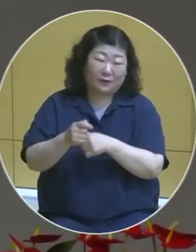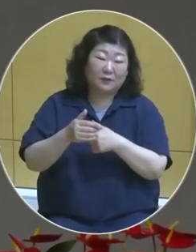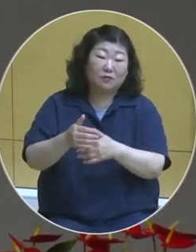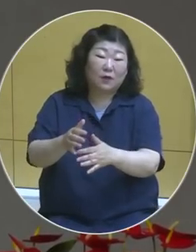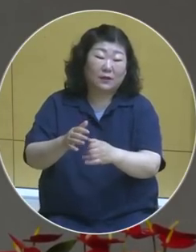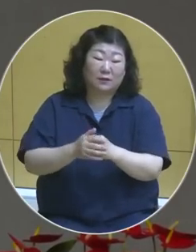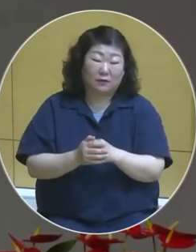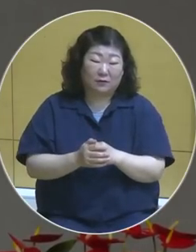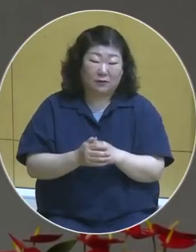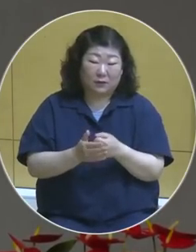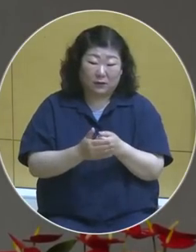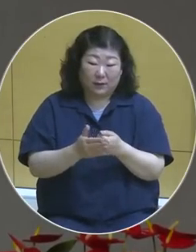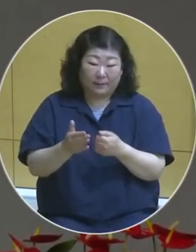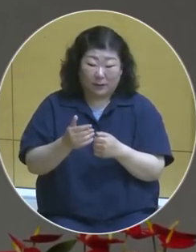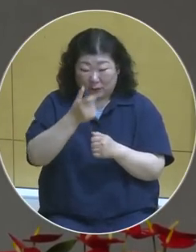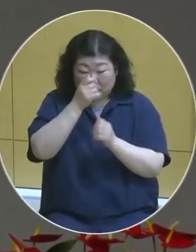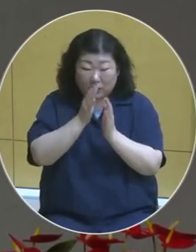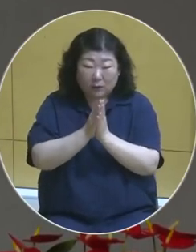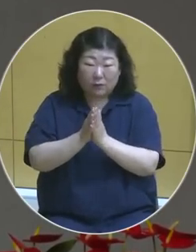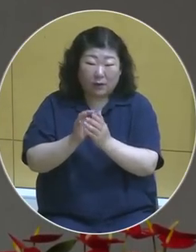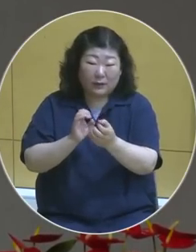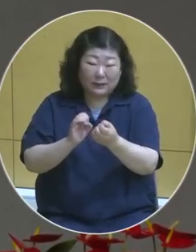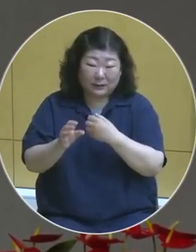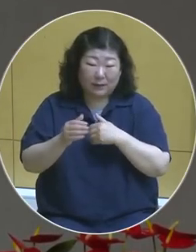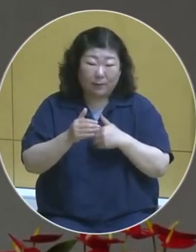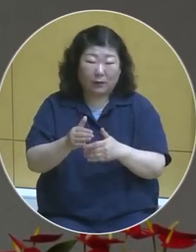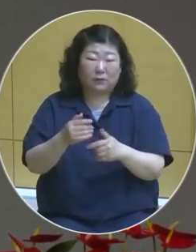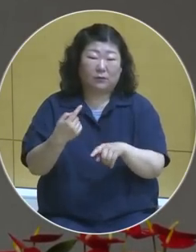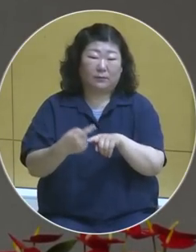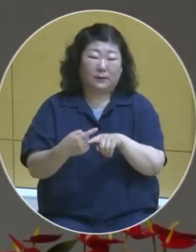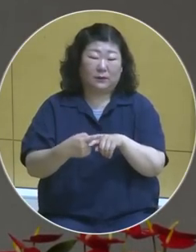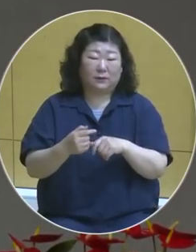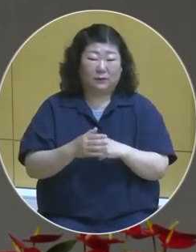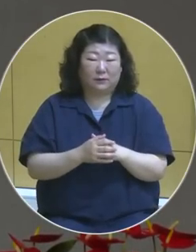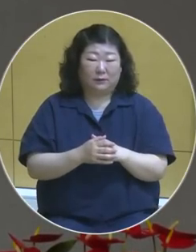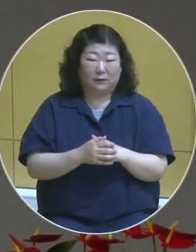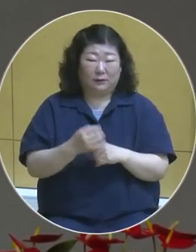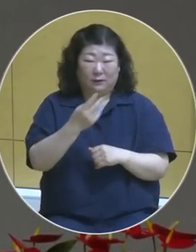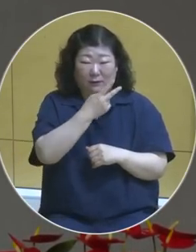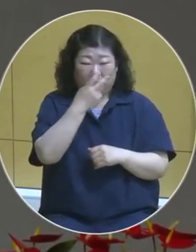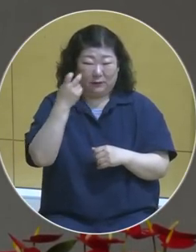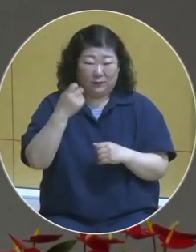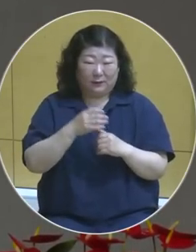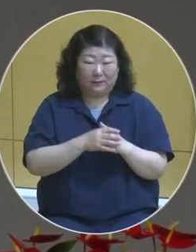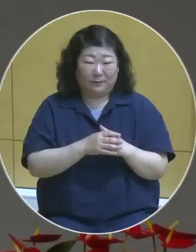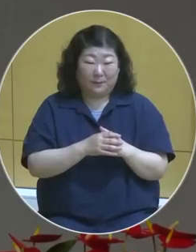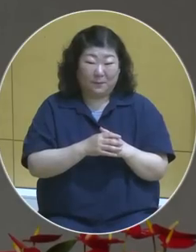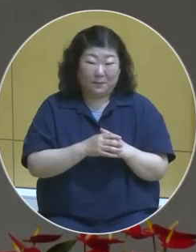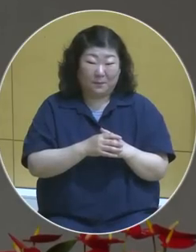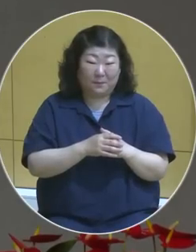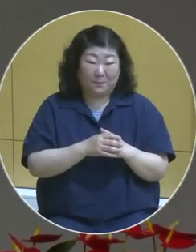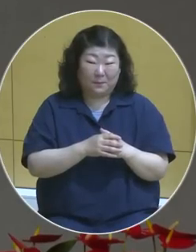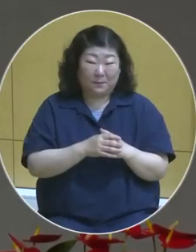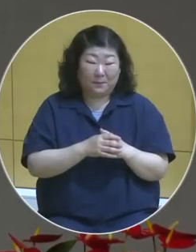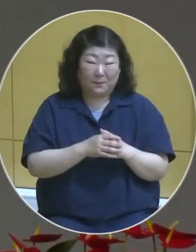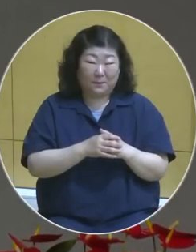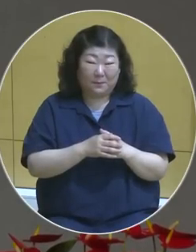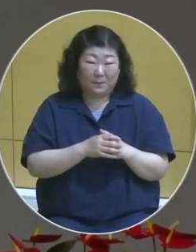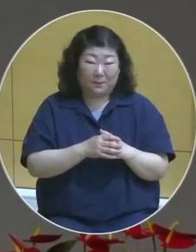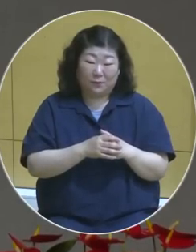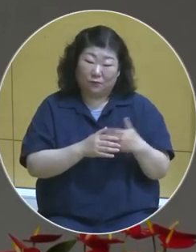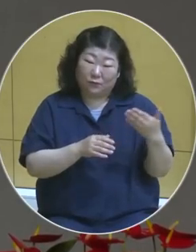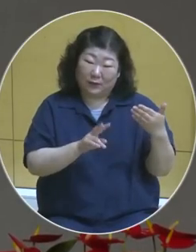응답의 과정도 바로 그런 것과 마찬가지인 것입니다. 잠언 21장 1절 보니까 현대인의 성경으로